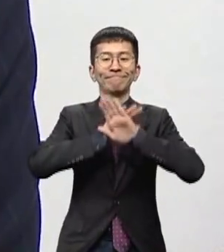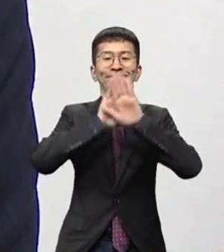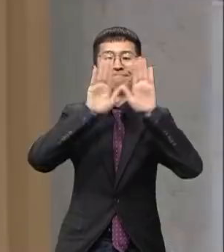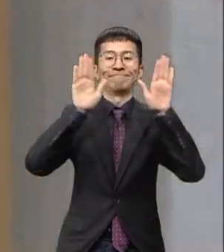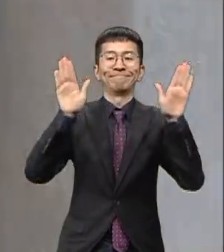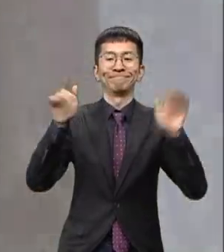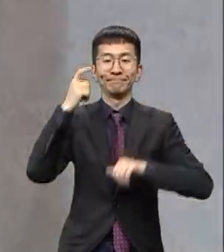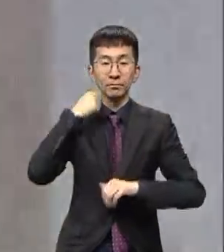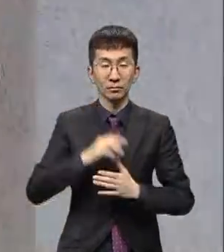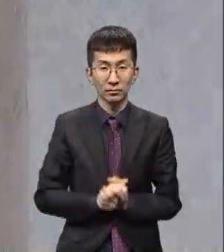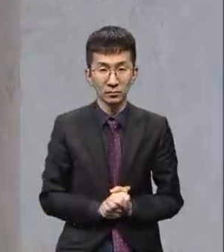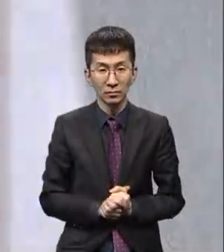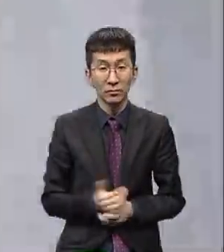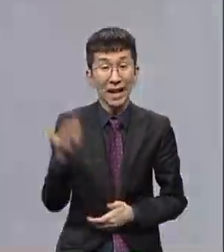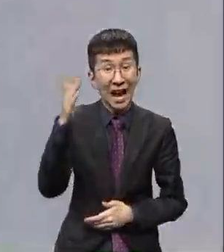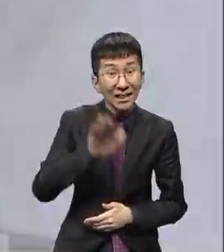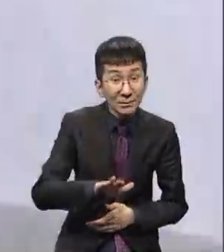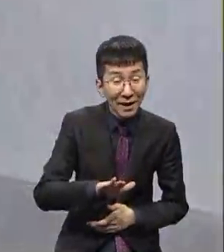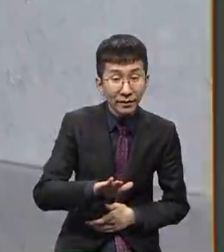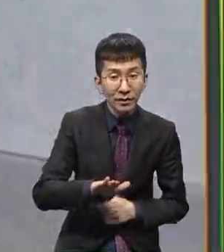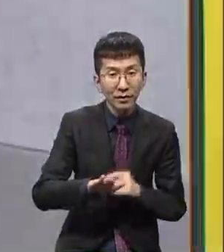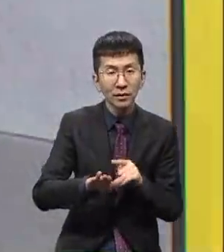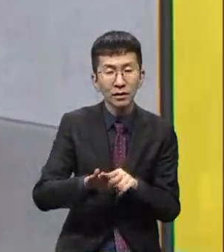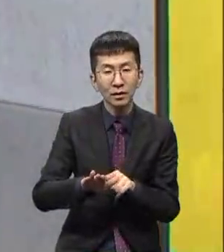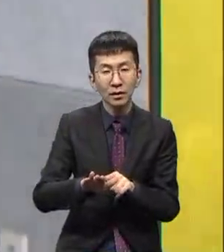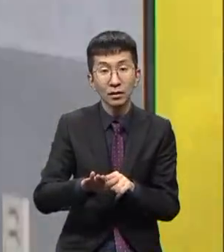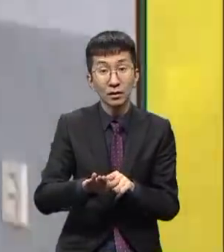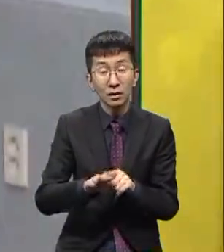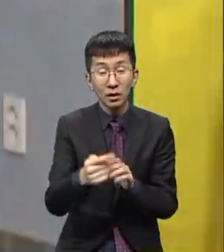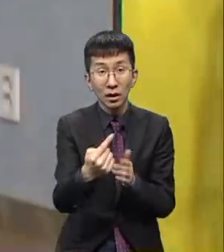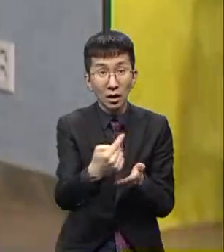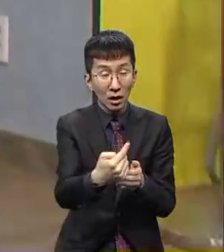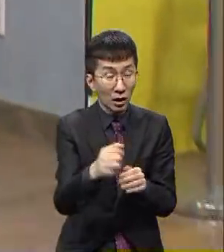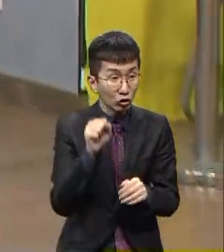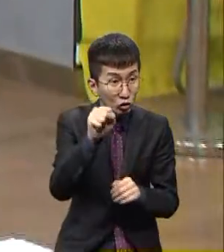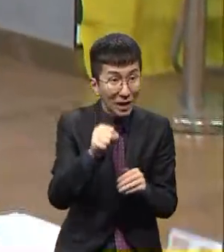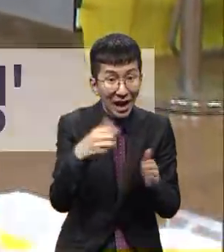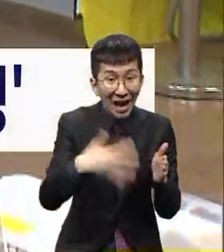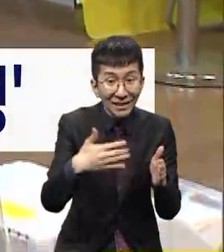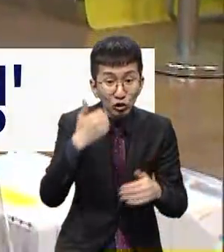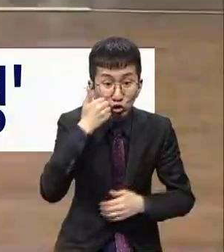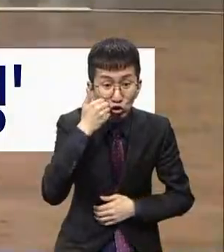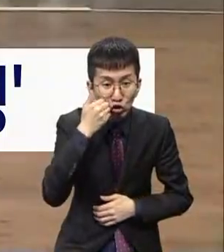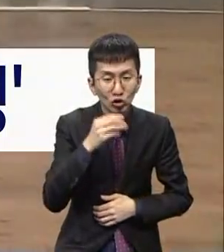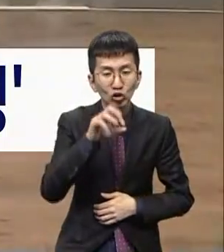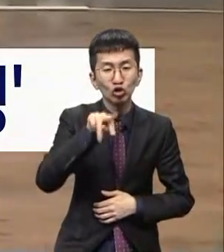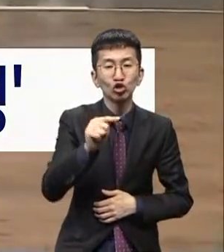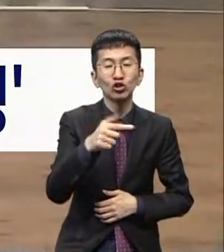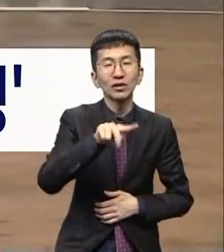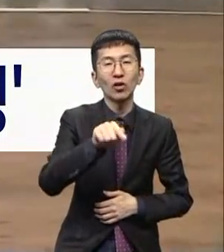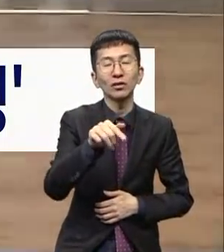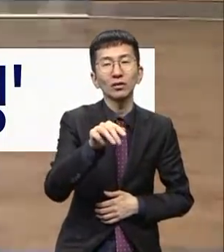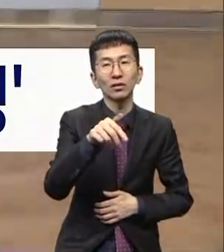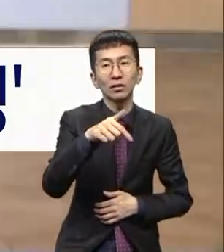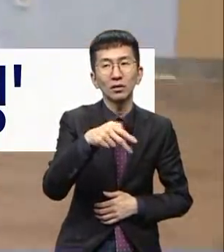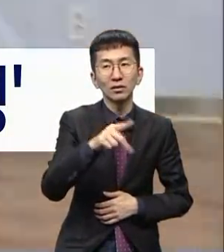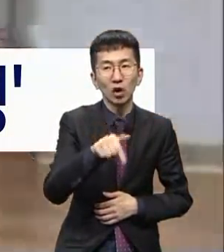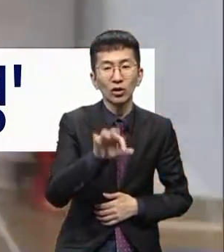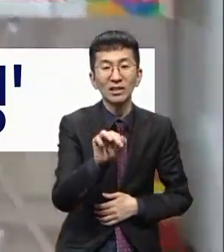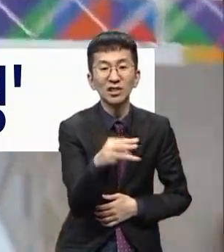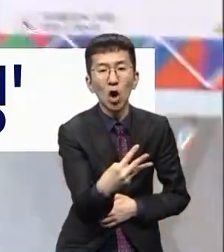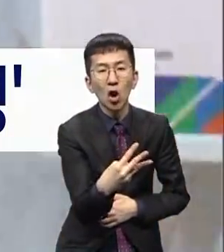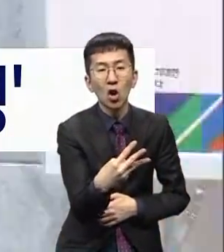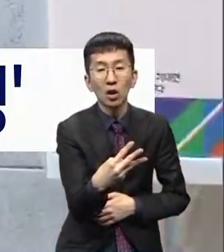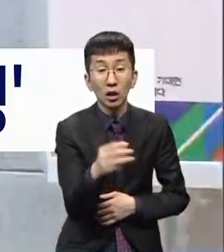밝아졌습니다. 하지만 야권 기상도는 비상장 우량주로 꼽히는 윤석열 전 검찰총장의 행보에 따라